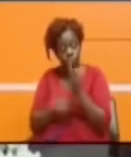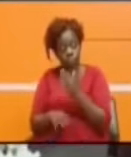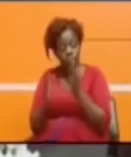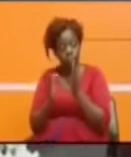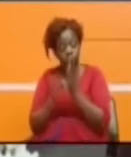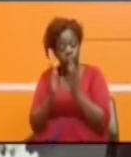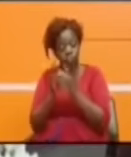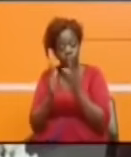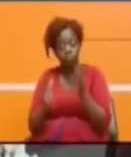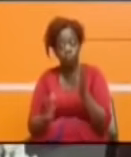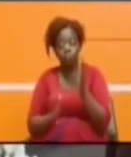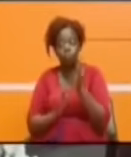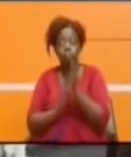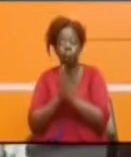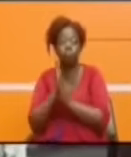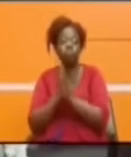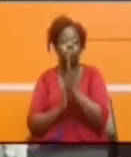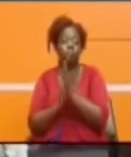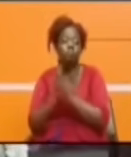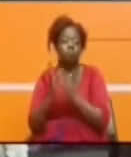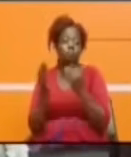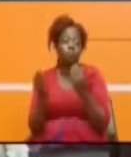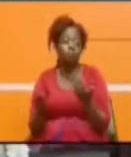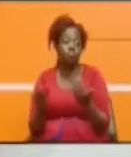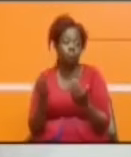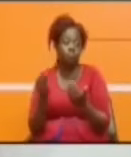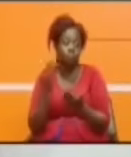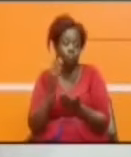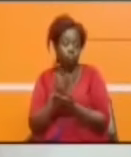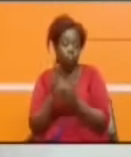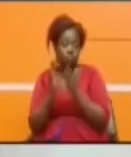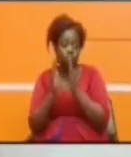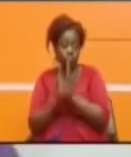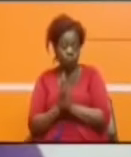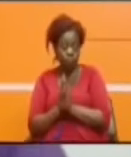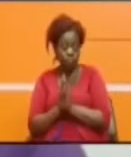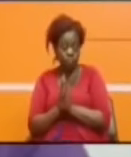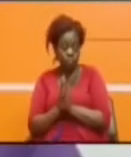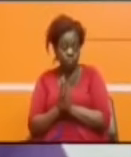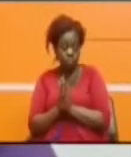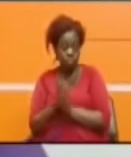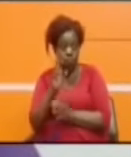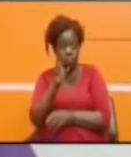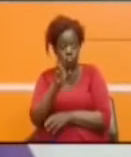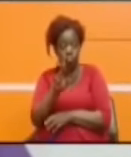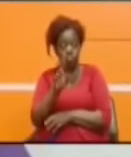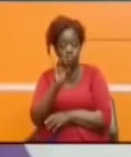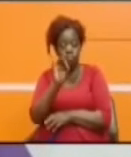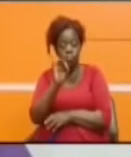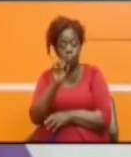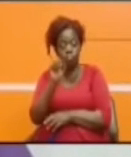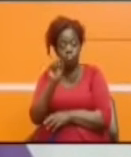omukristo omujjumbize ne ku Sande yeetabye mu mmisa. Ruyita ono